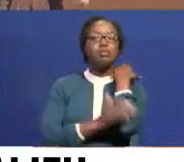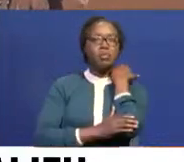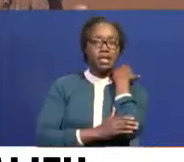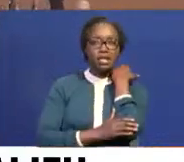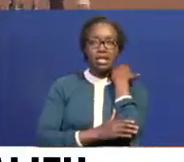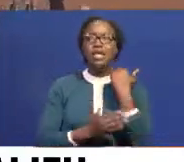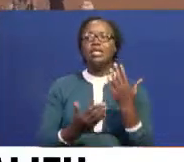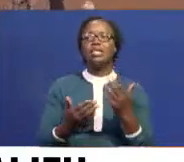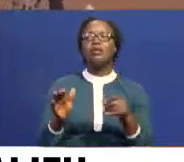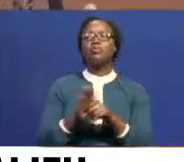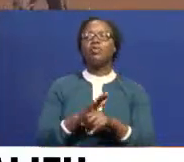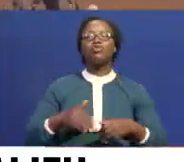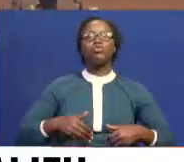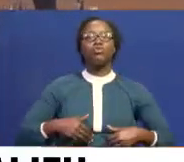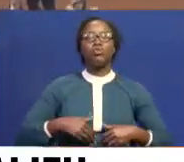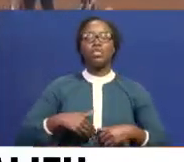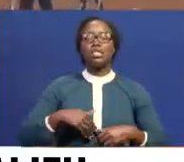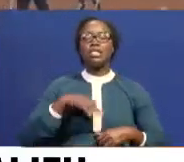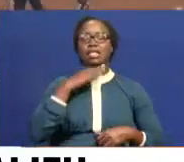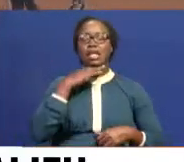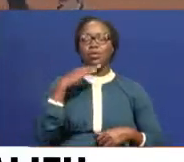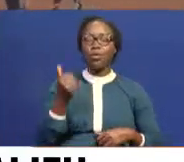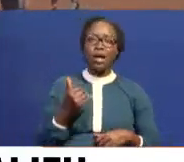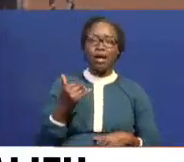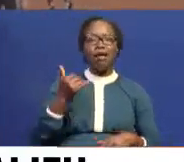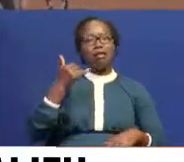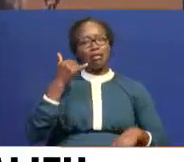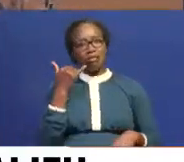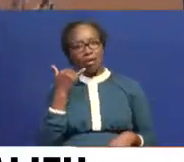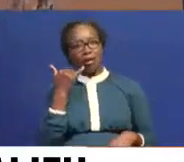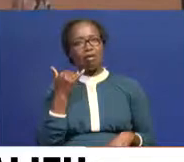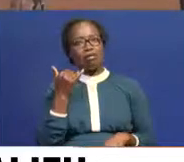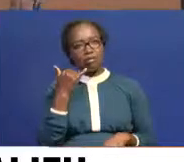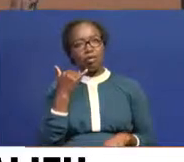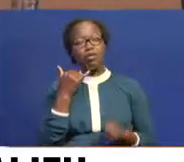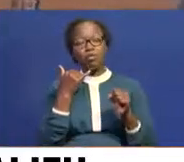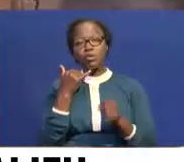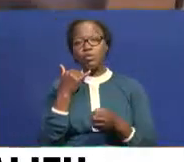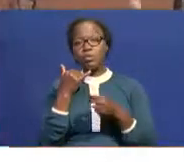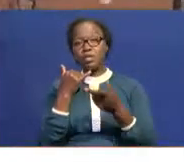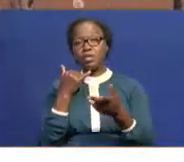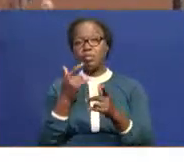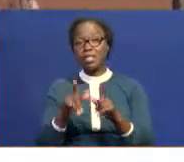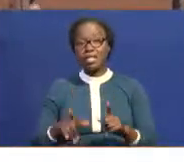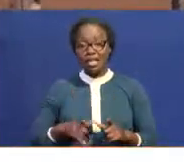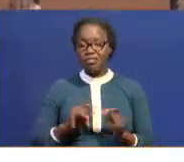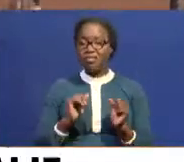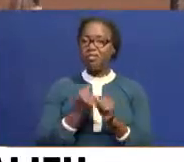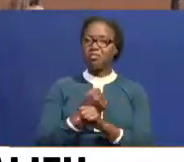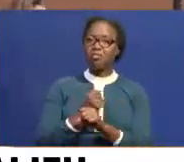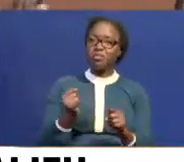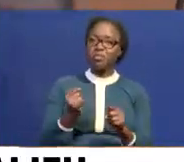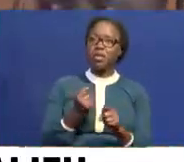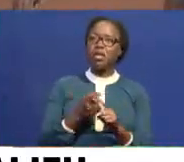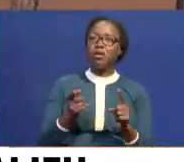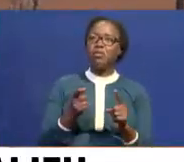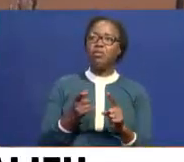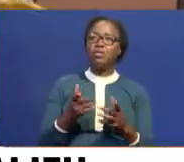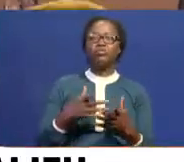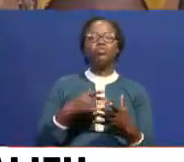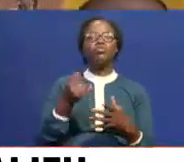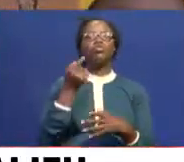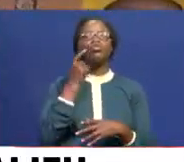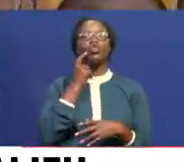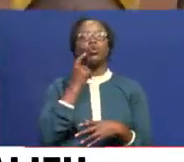wetu wamededi wengi juu ya tenje ama juu ya simu. Naona simu unaweza rudisha, lakini huwezi rudisha maisha the end of the day. Lakini simu unaweza na kwa duka